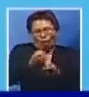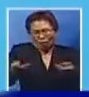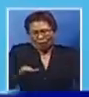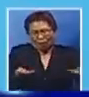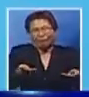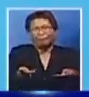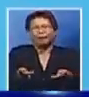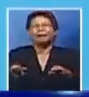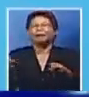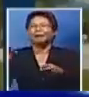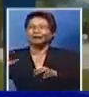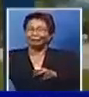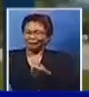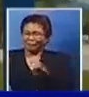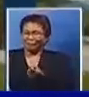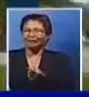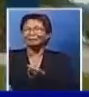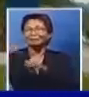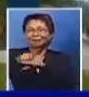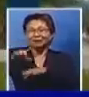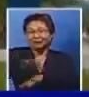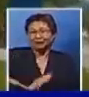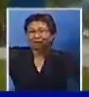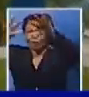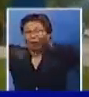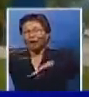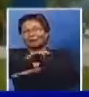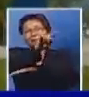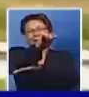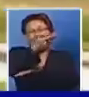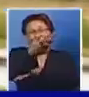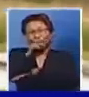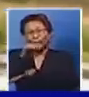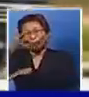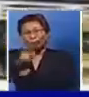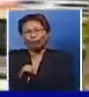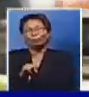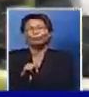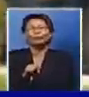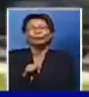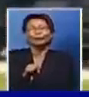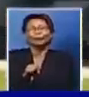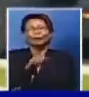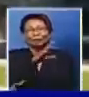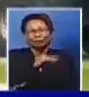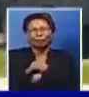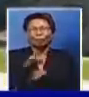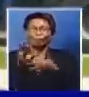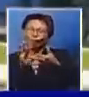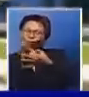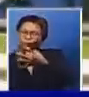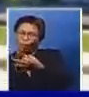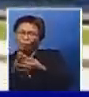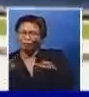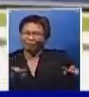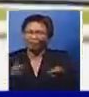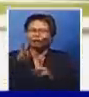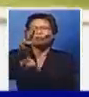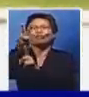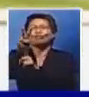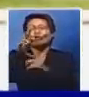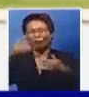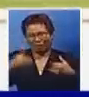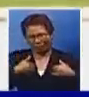kanan untuk Geely di rantau ASEAN sekaligus membolehkan Tanjung Malim memaksimumkan kapasitinya termasuk pemasangan kereta Volvo.